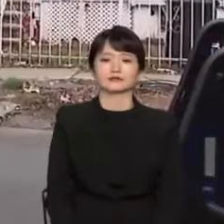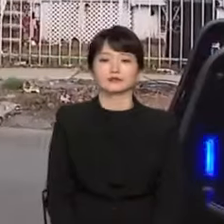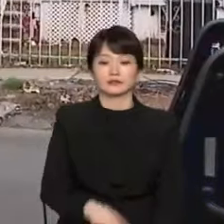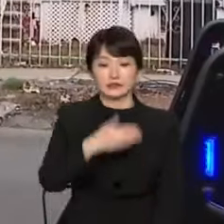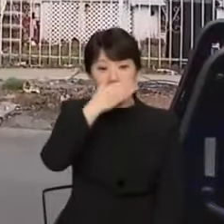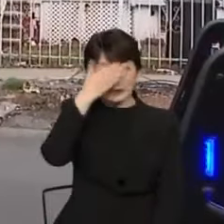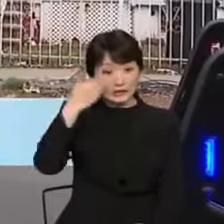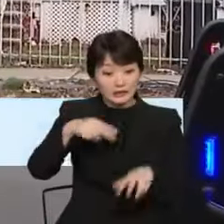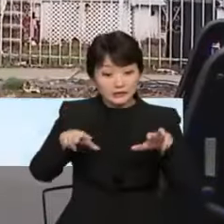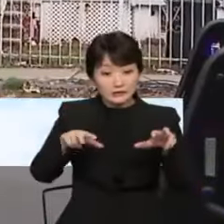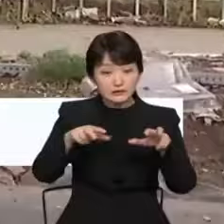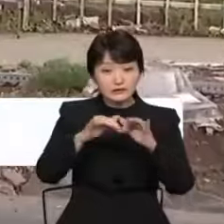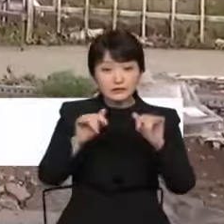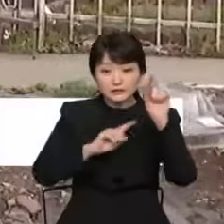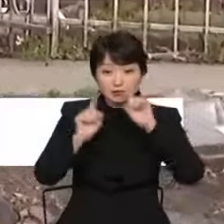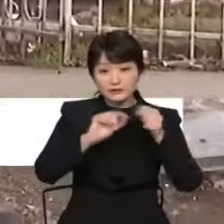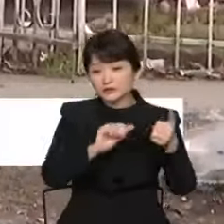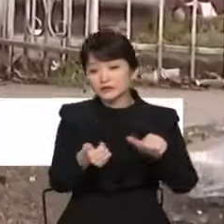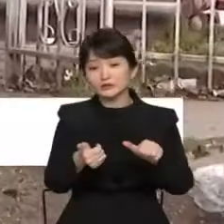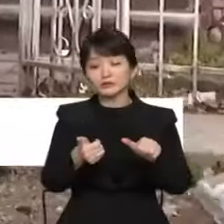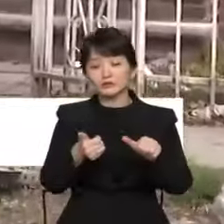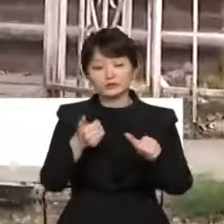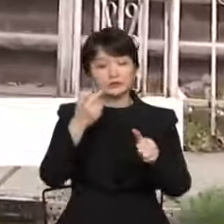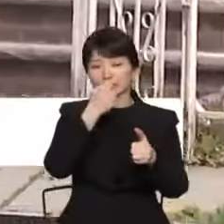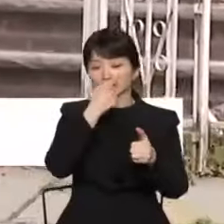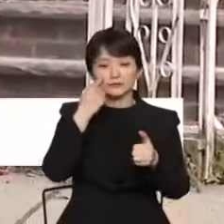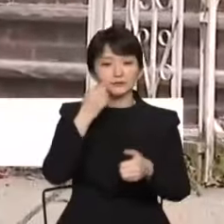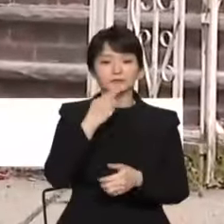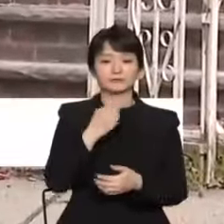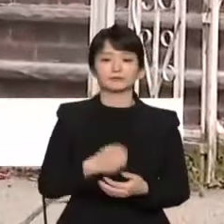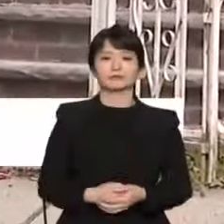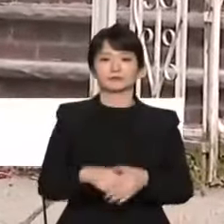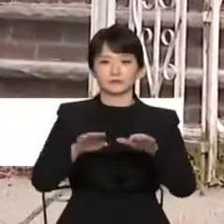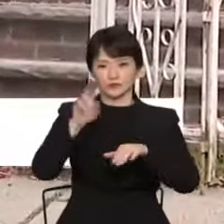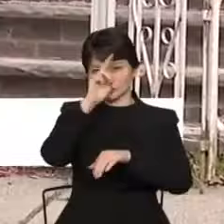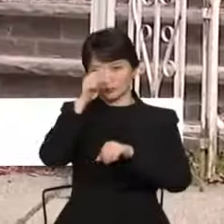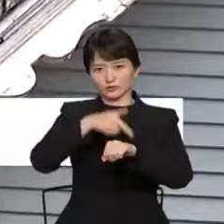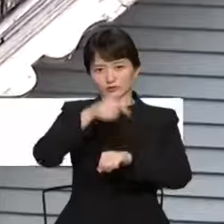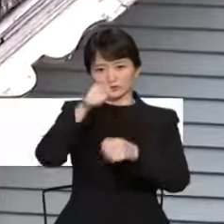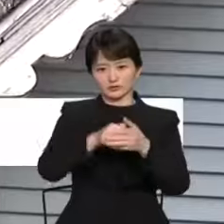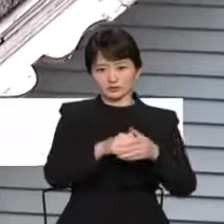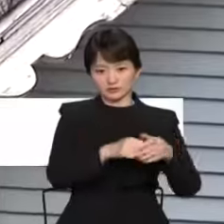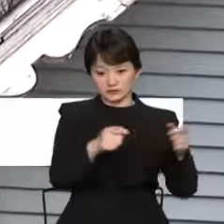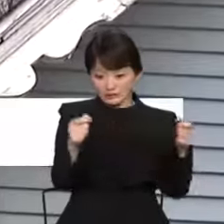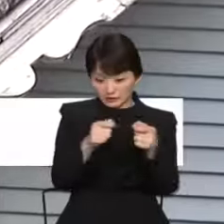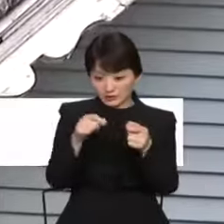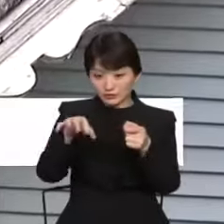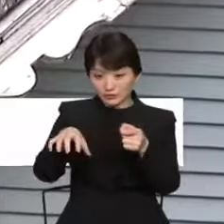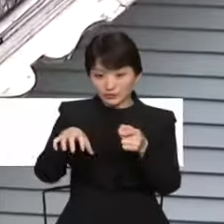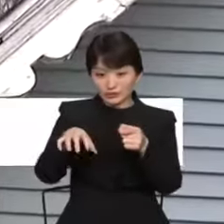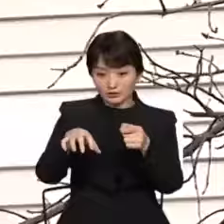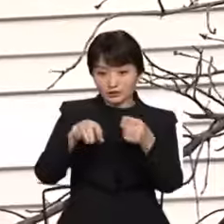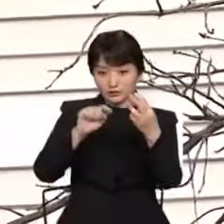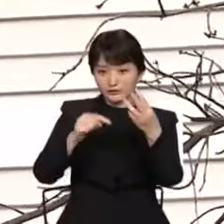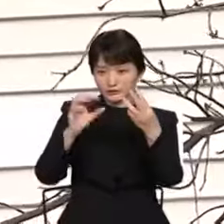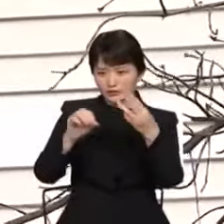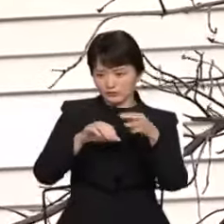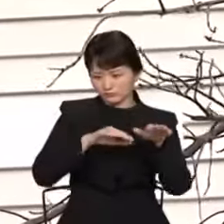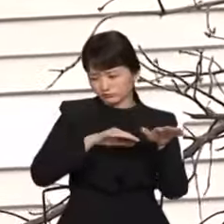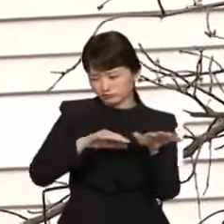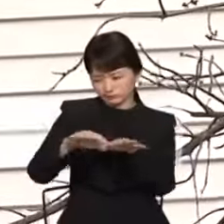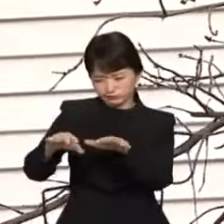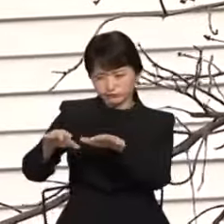다행히 현재까지 확인된 인명 피해는 없습니다. 이날 오후 6시쯤엔 진원지 부근에서 규모 4.0의 여진이